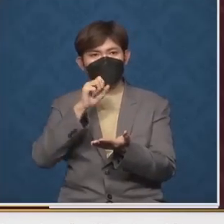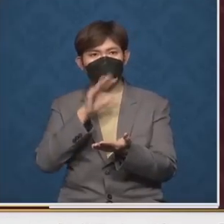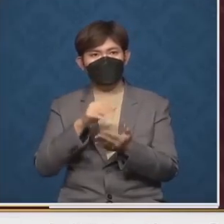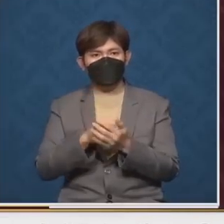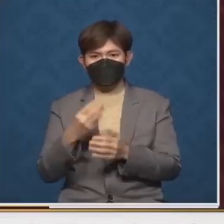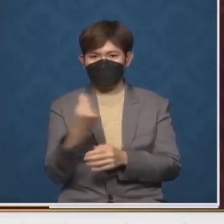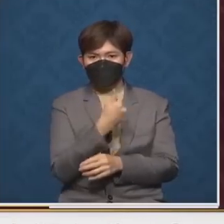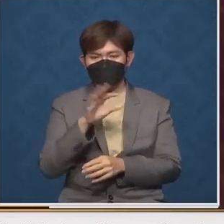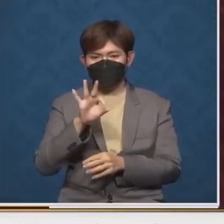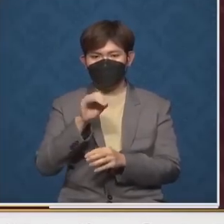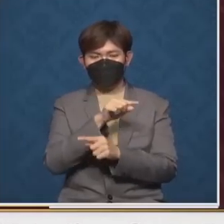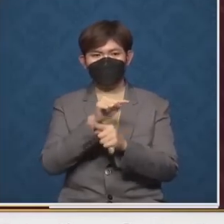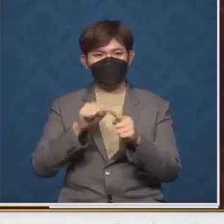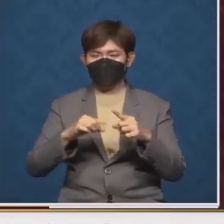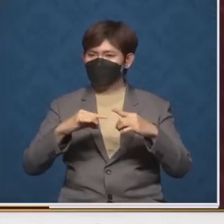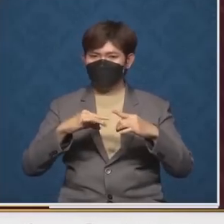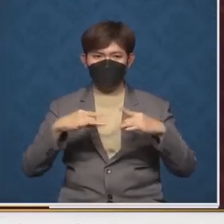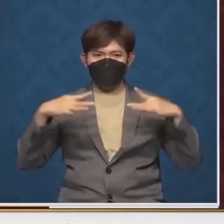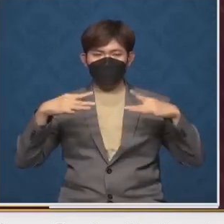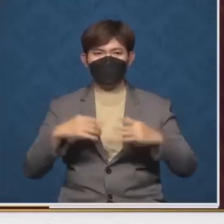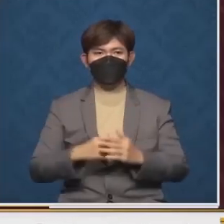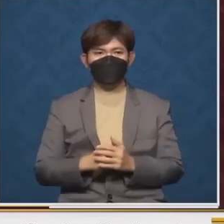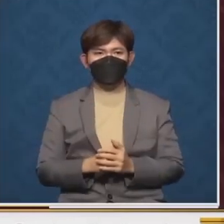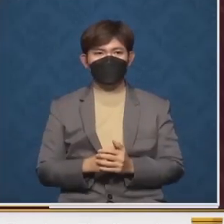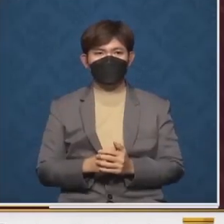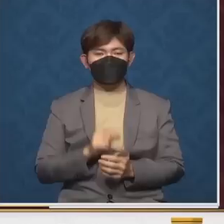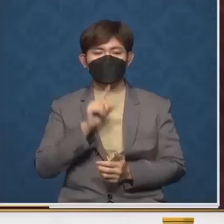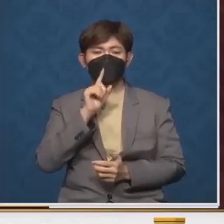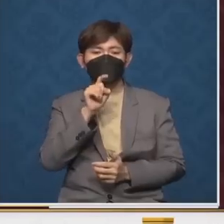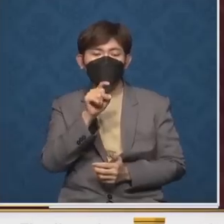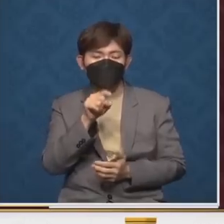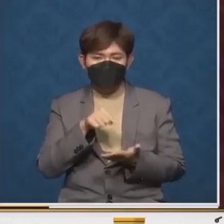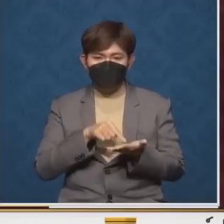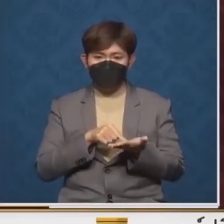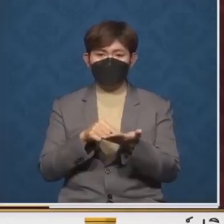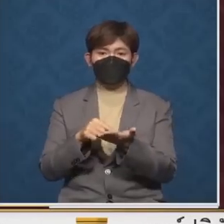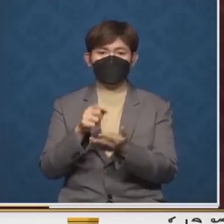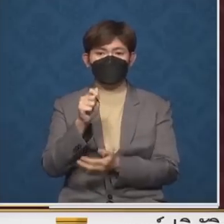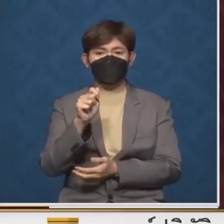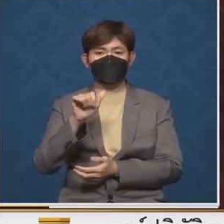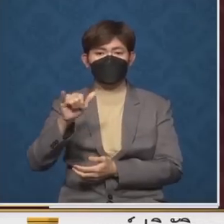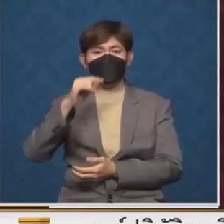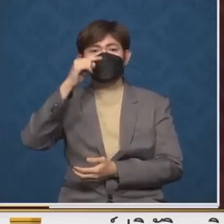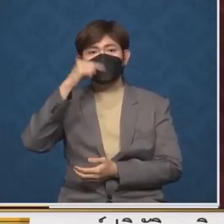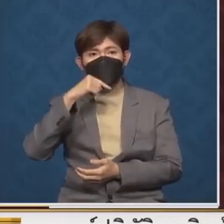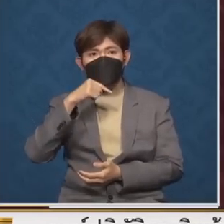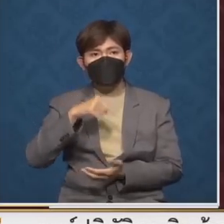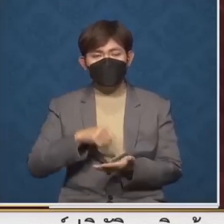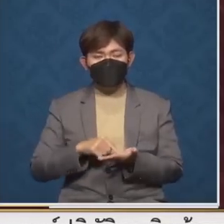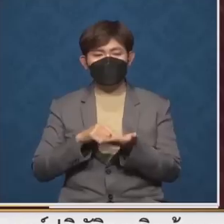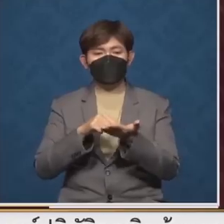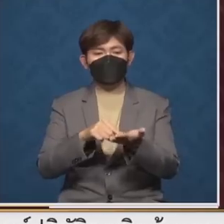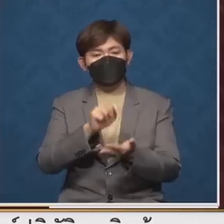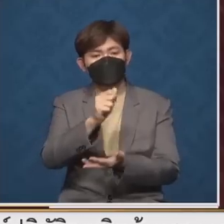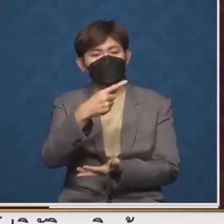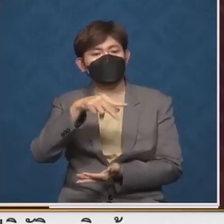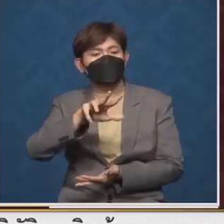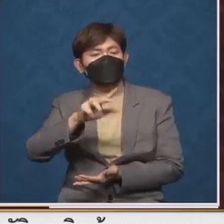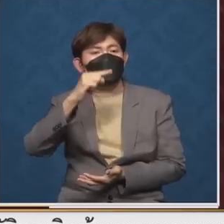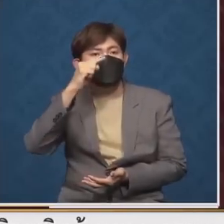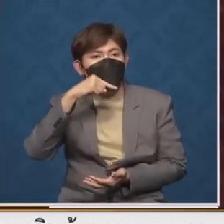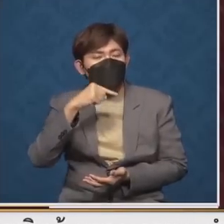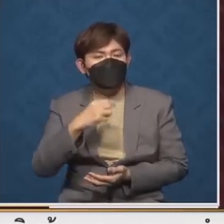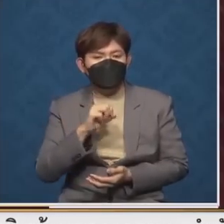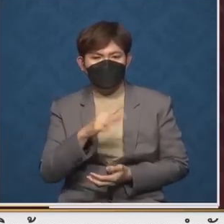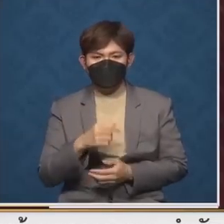90%ท่านว่าเขาเข้าไปเสนออ.ย.ไทยไปเสนอองคการเพศสัจกรรมบอกเครื่